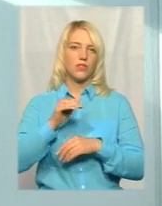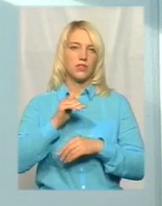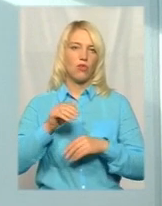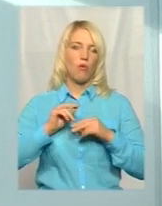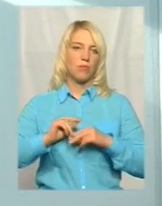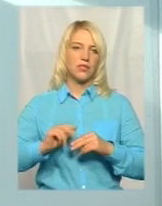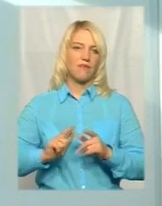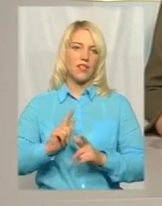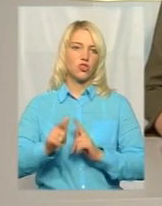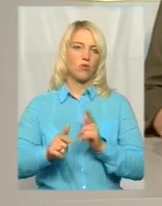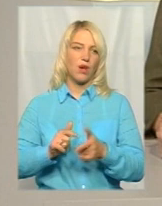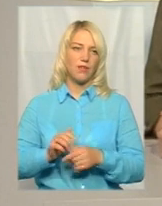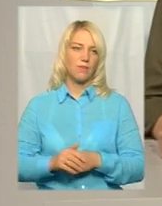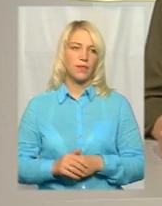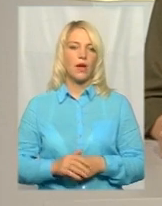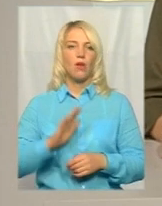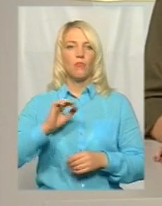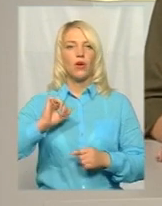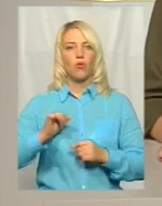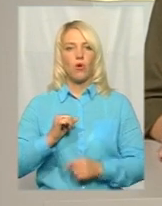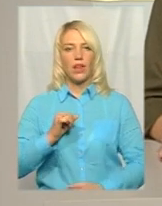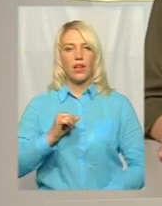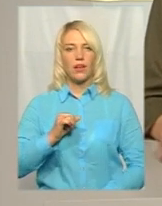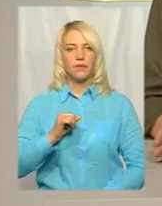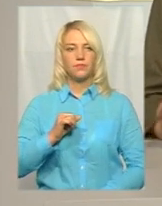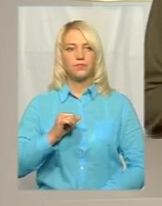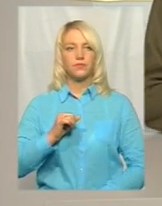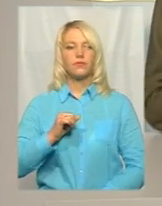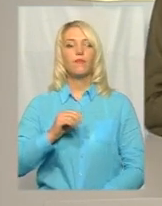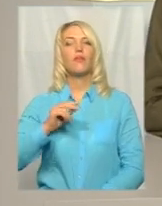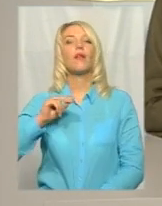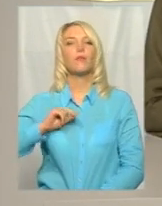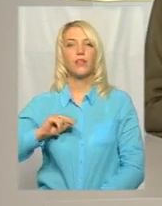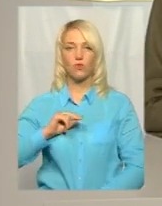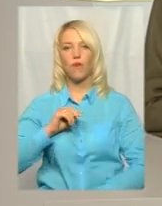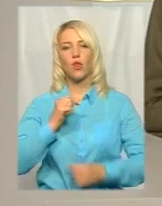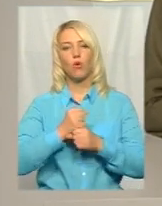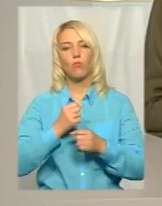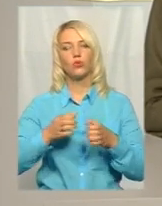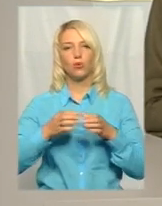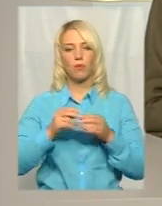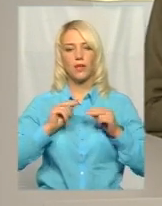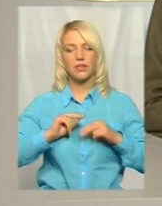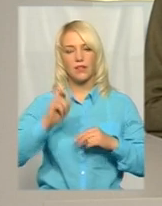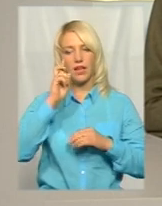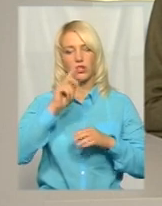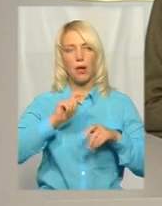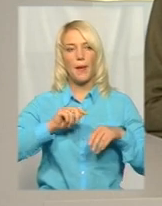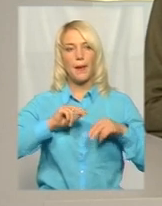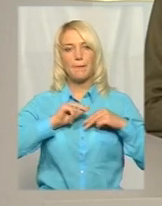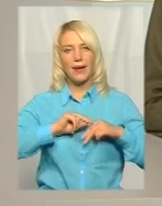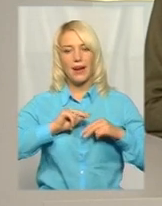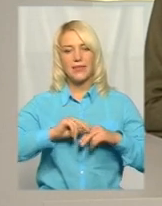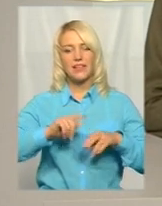працевлаштування. Добре. Моя колега Ірина Аріон працювала з робочою групою працівників управління Держпраці, фіскальної служби